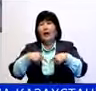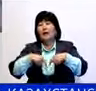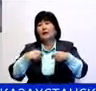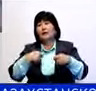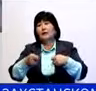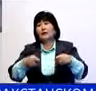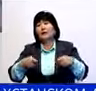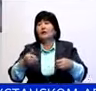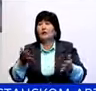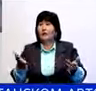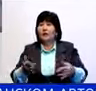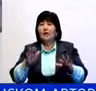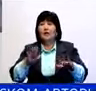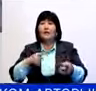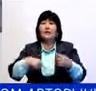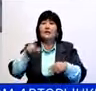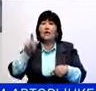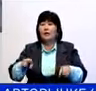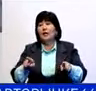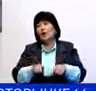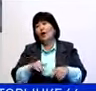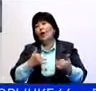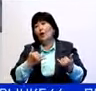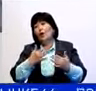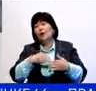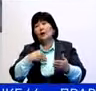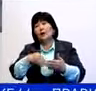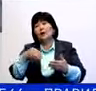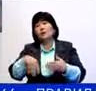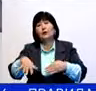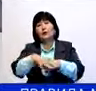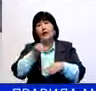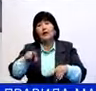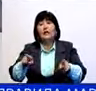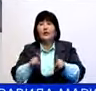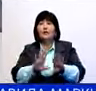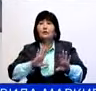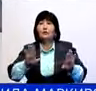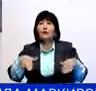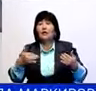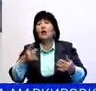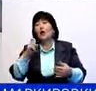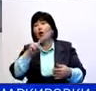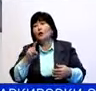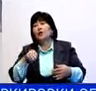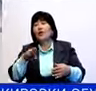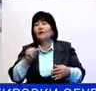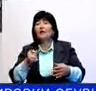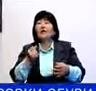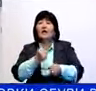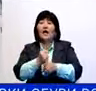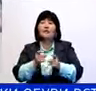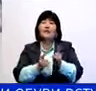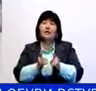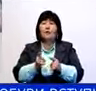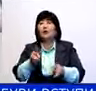активно привлекаются местные товаропроизводители для удовлетворения спроса населения. Ими также предложены хозтовары и хозяйственное мыло. Главное условие